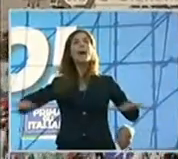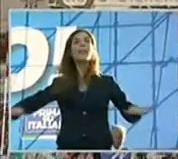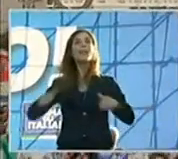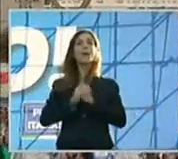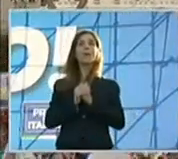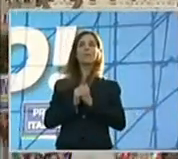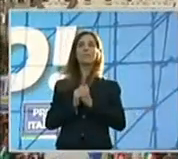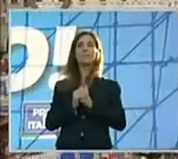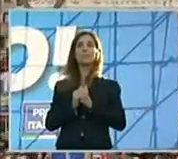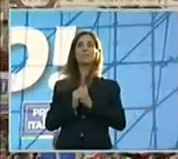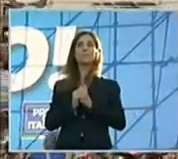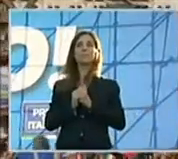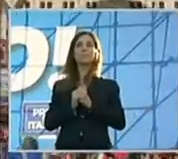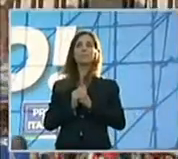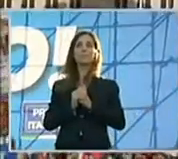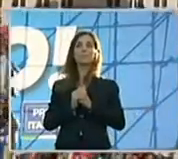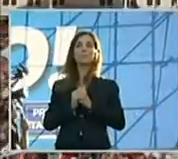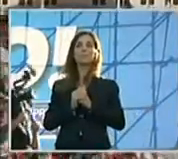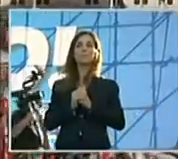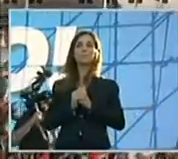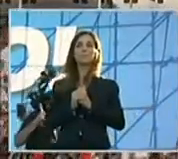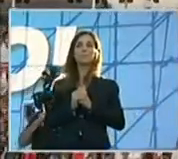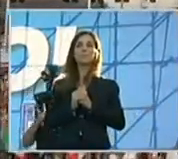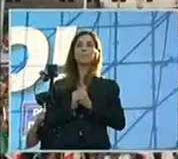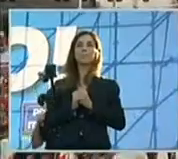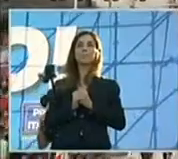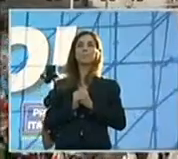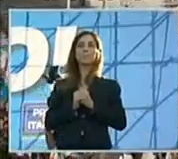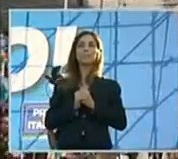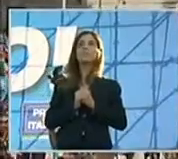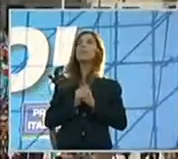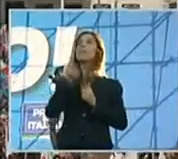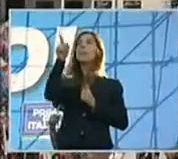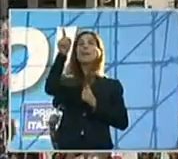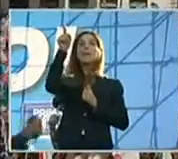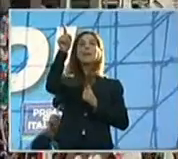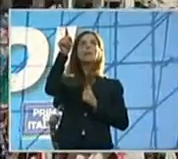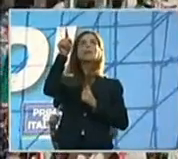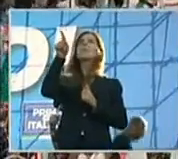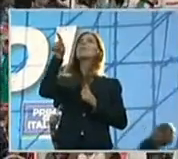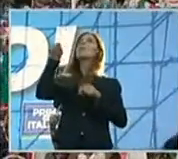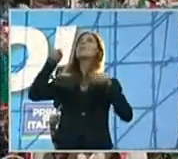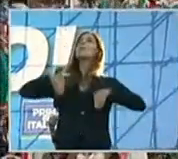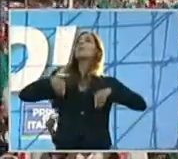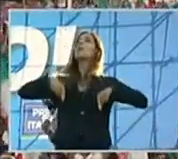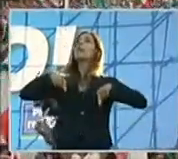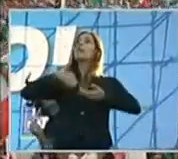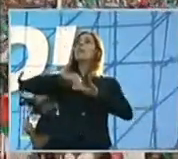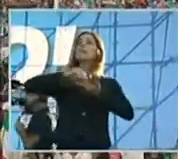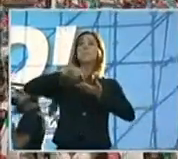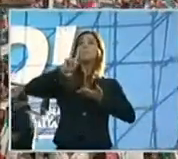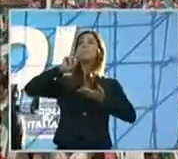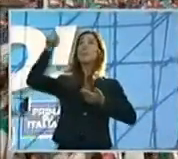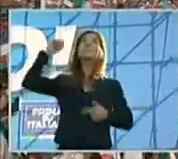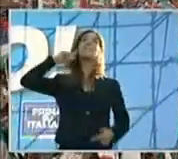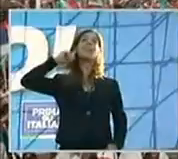che aveva fatto notare che forse non l'aveva veramente detto, che c'era stata una forzatura, Bagnai ha detto di irreversibile c'è solo altro